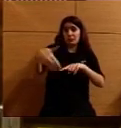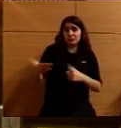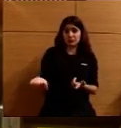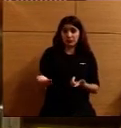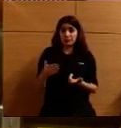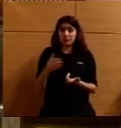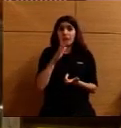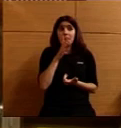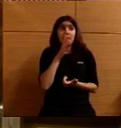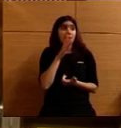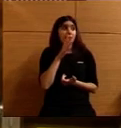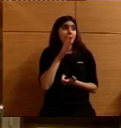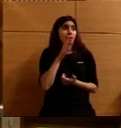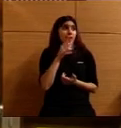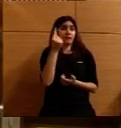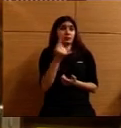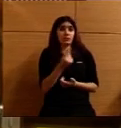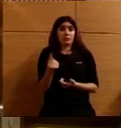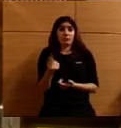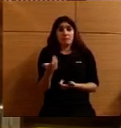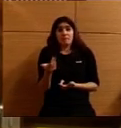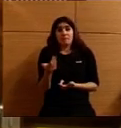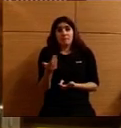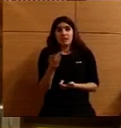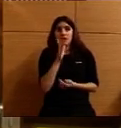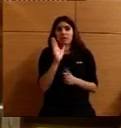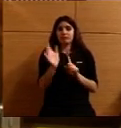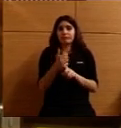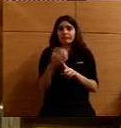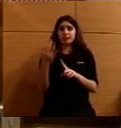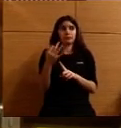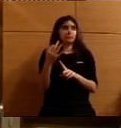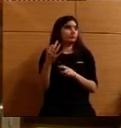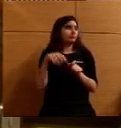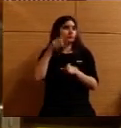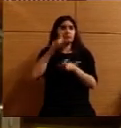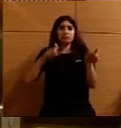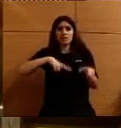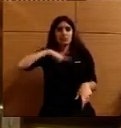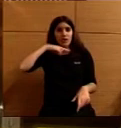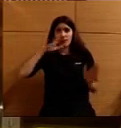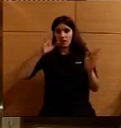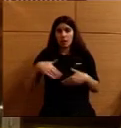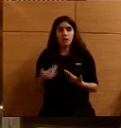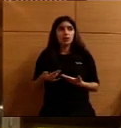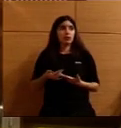com ens ha passat, com resulta que s'encontrem en que no n'hi ha personal per a poder defendre